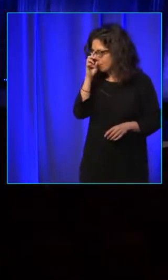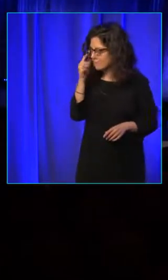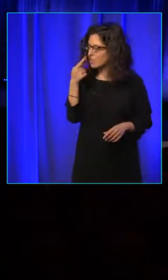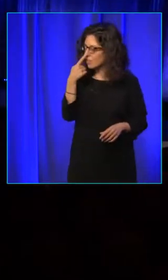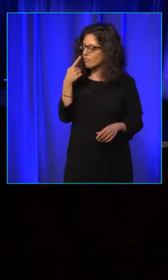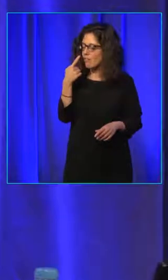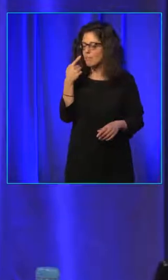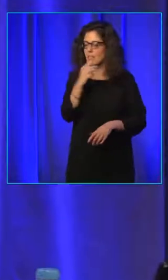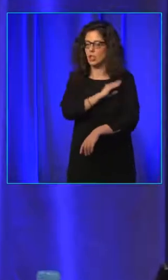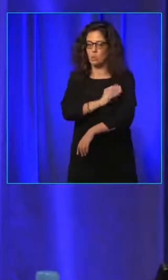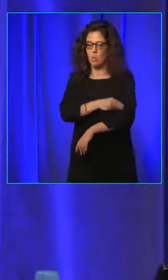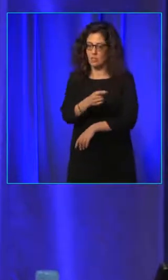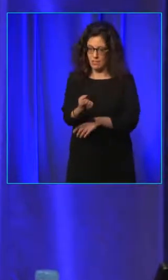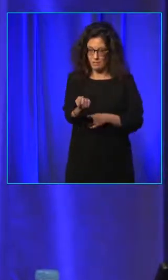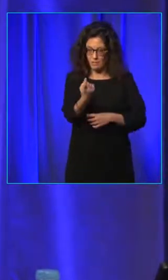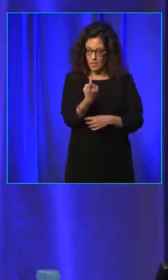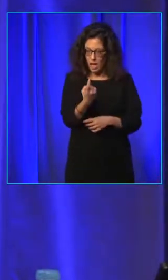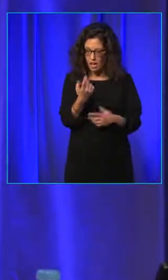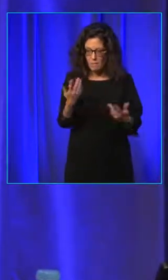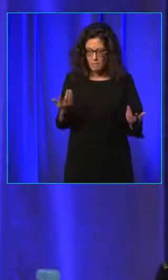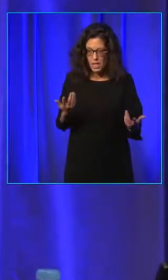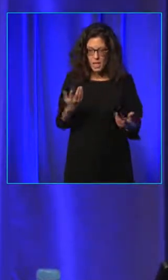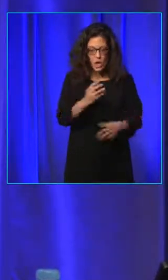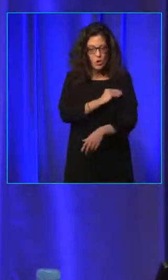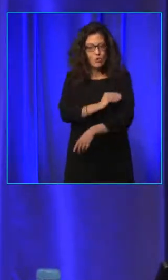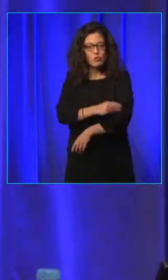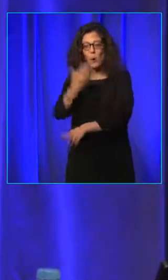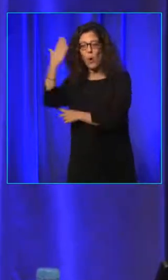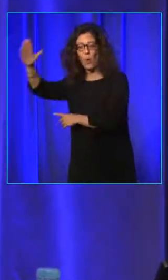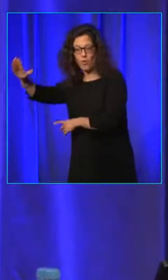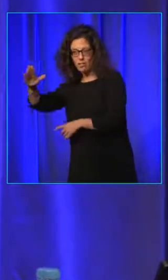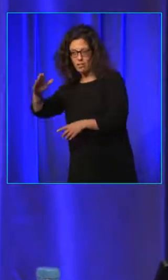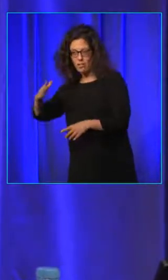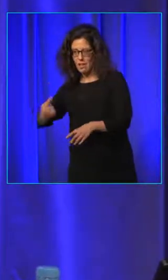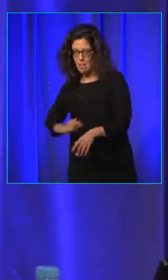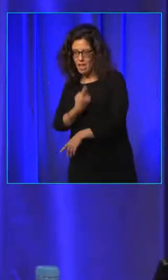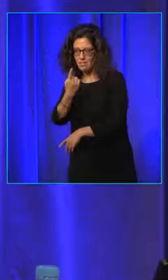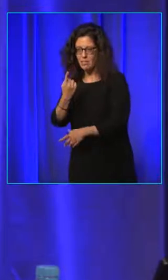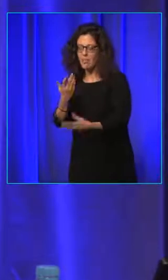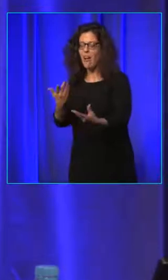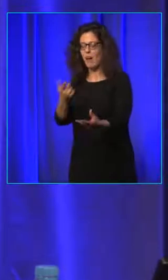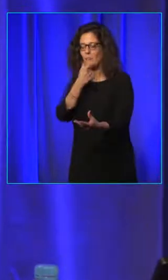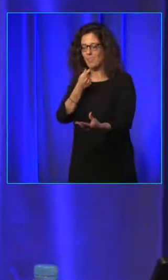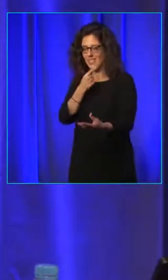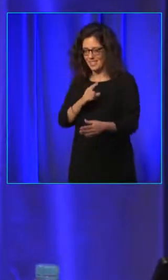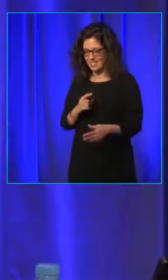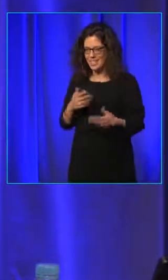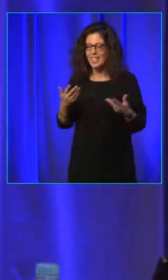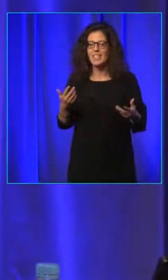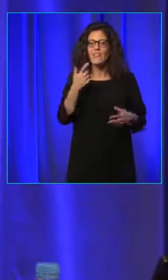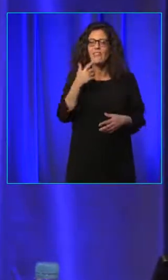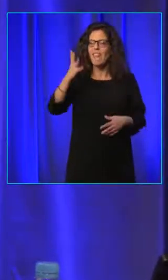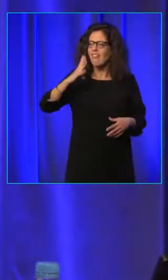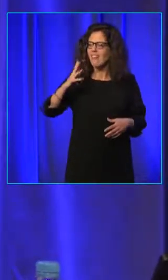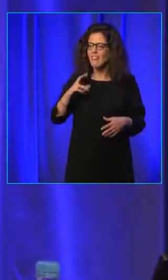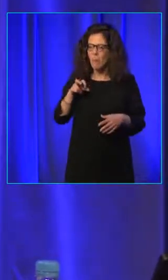j'ai un sportif qui vient qui s'est pas blessé dans son sport. Il y en a un qui descendait les marches du métro avec